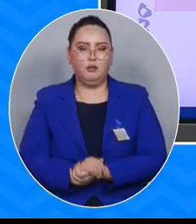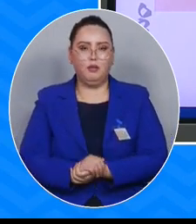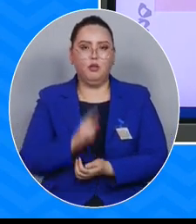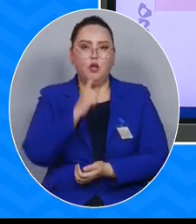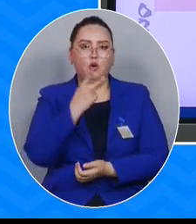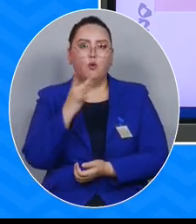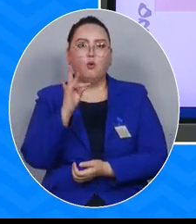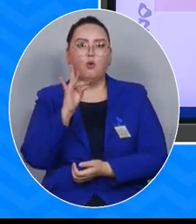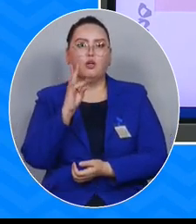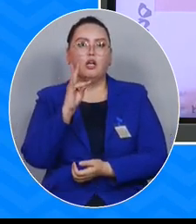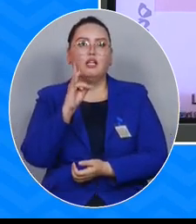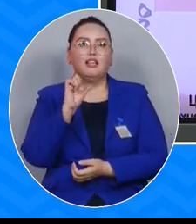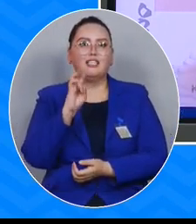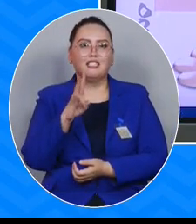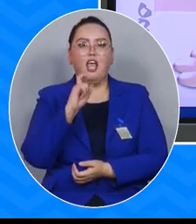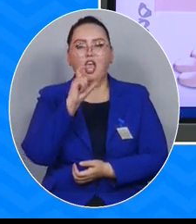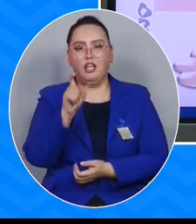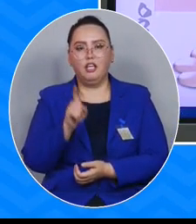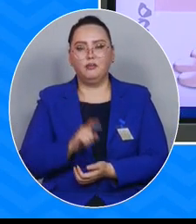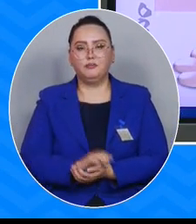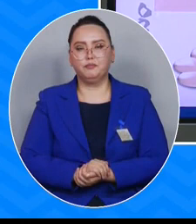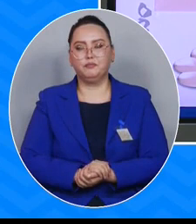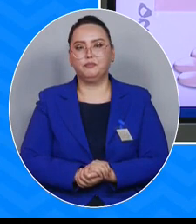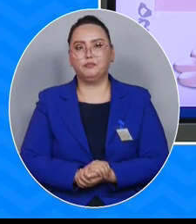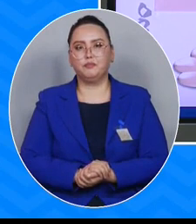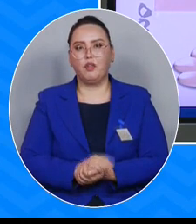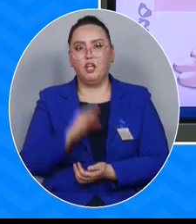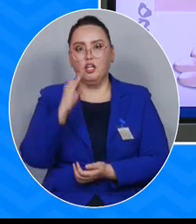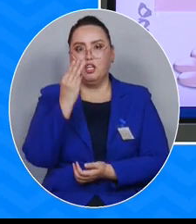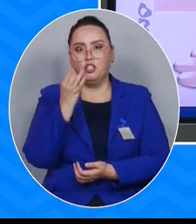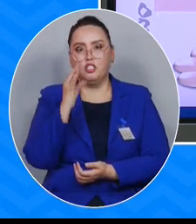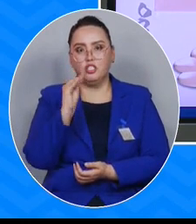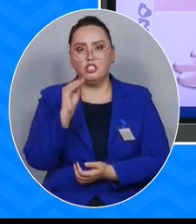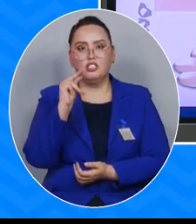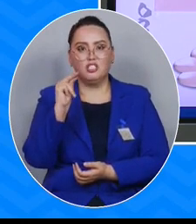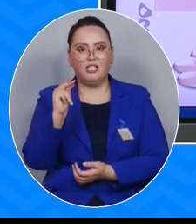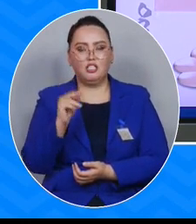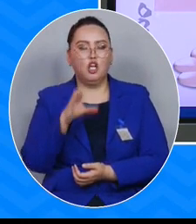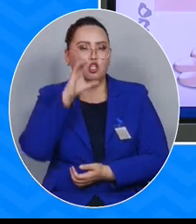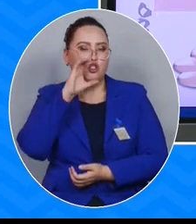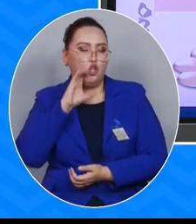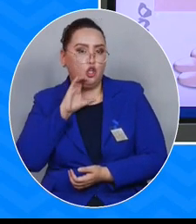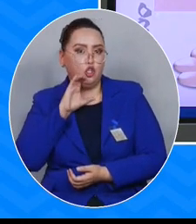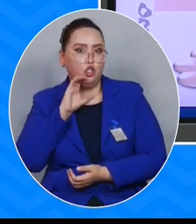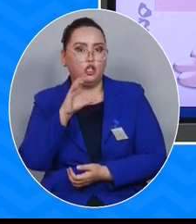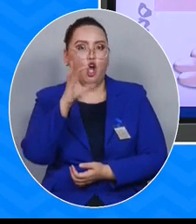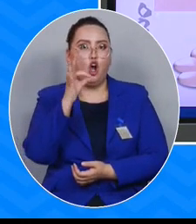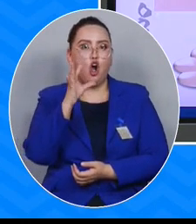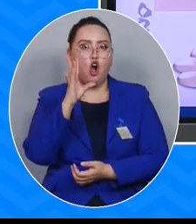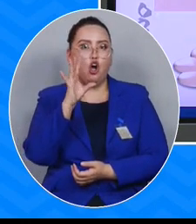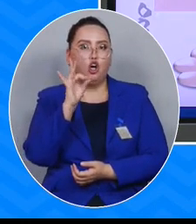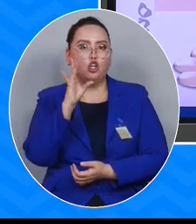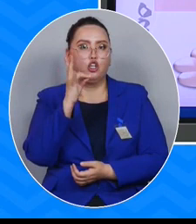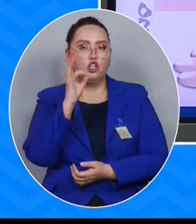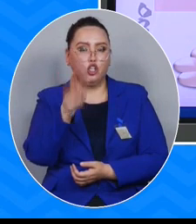хоэр шиньччанарас өөр басныг чухол шиньччанар байдэг, за энэ шиньччанар нь юг хэхэр сонирхолта өрнөлтэй байдгаа. За адхээр хүхтүүдэхөчлий байг юндээр